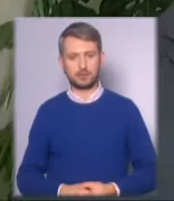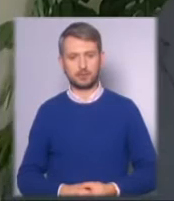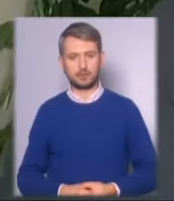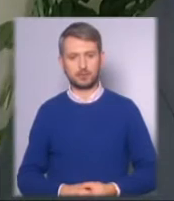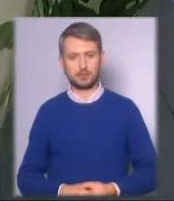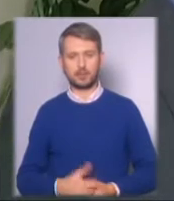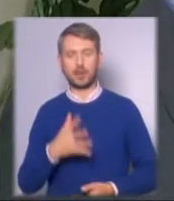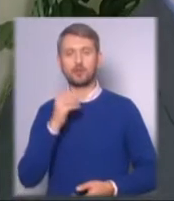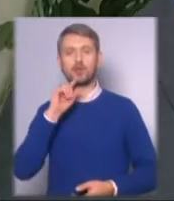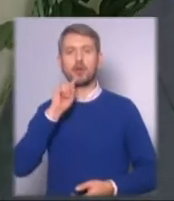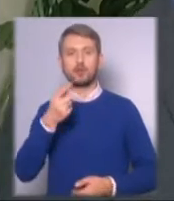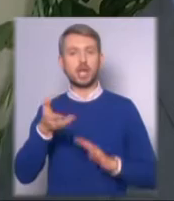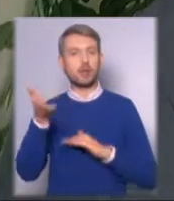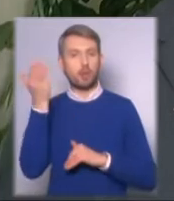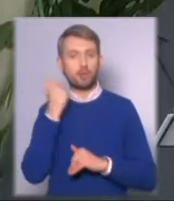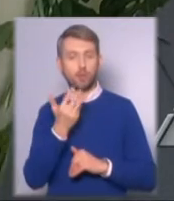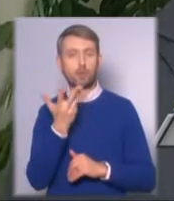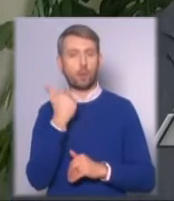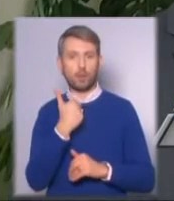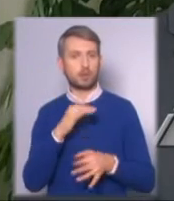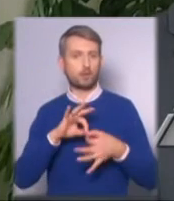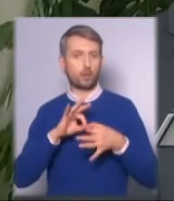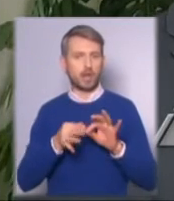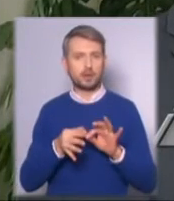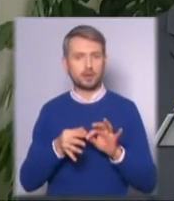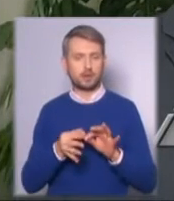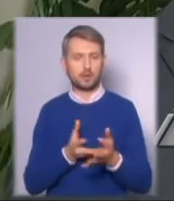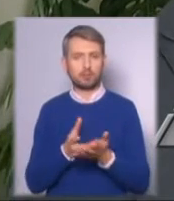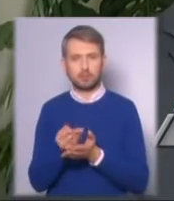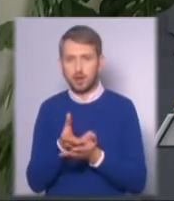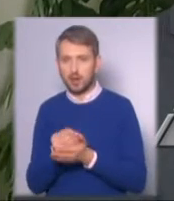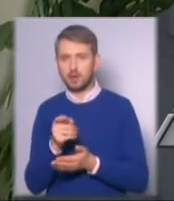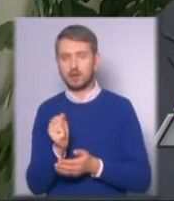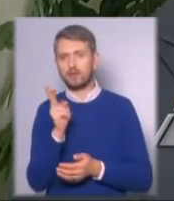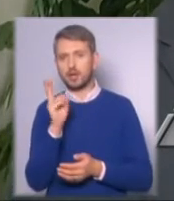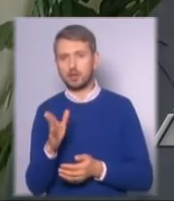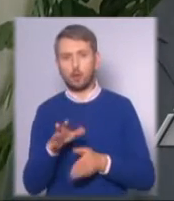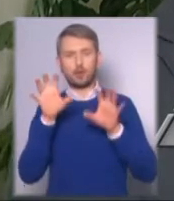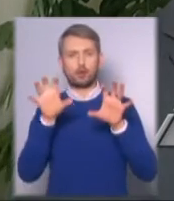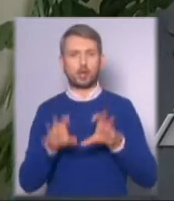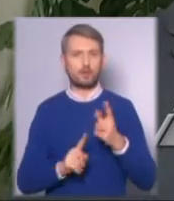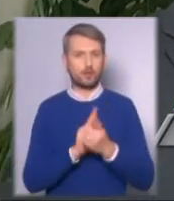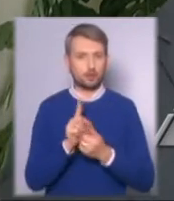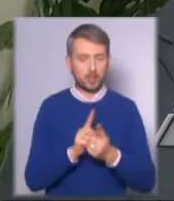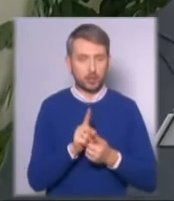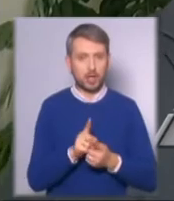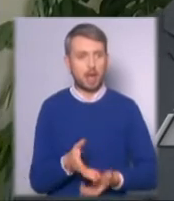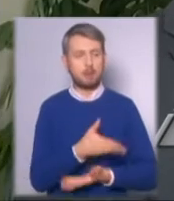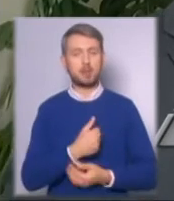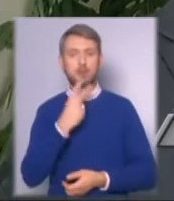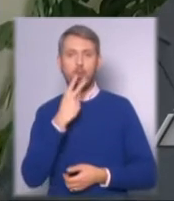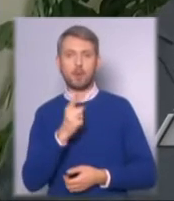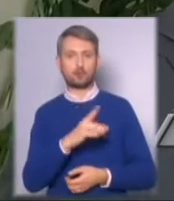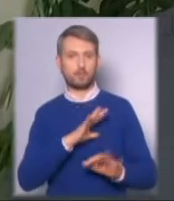Ще рік тому, коли ускладнили взаєморозрахунки за комунальні послуги, фактично там законодавство змінилося, ми побачили, що